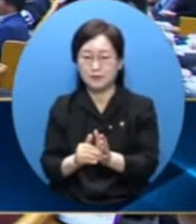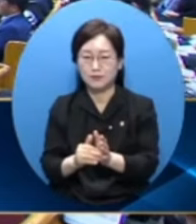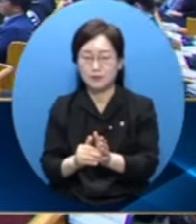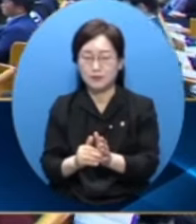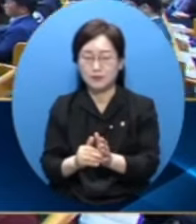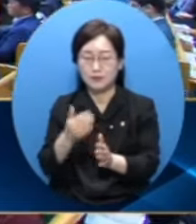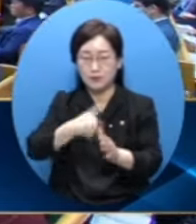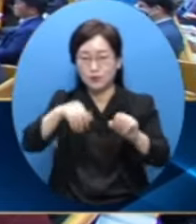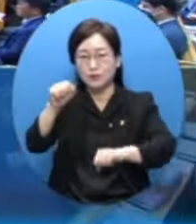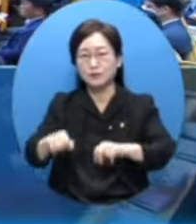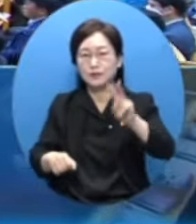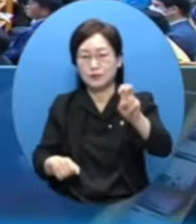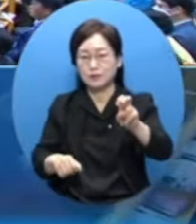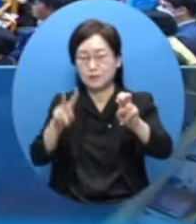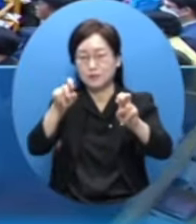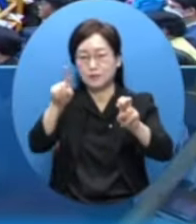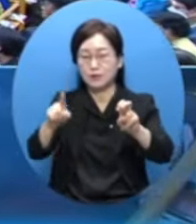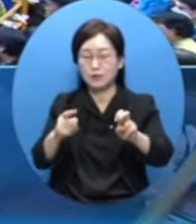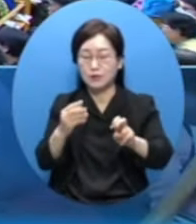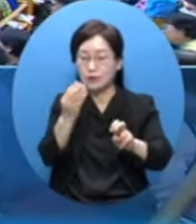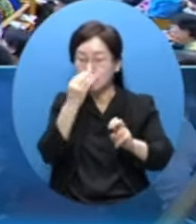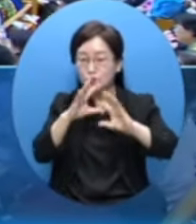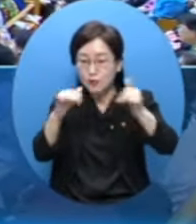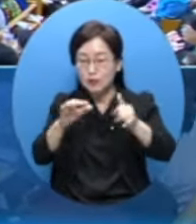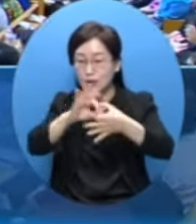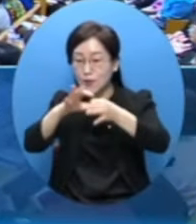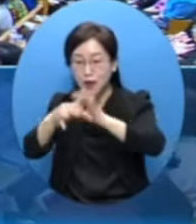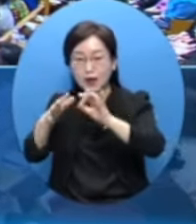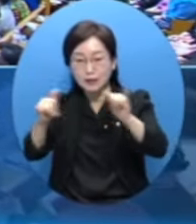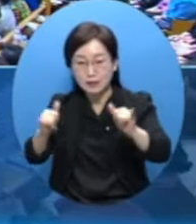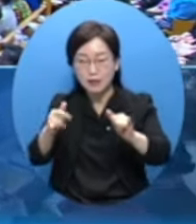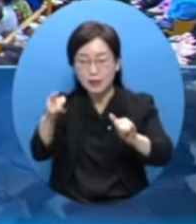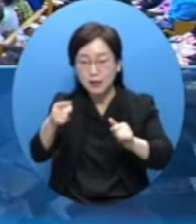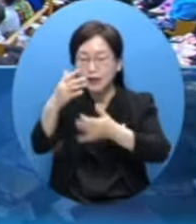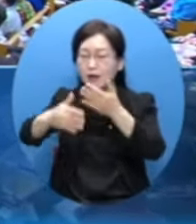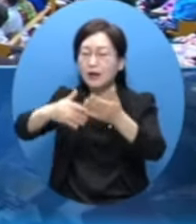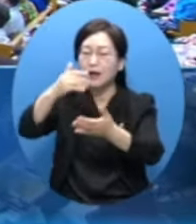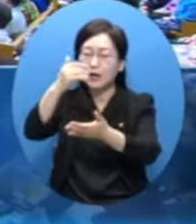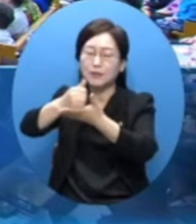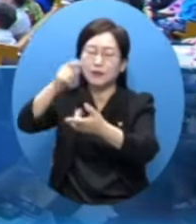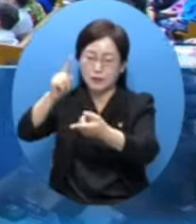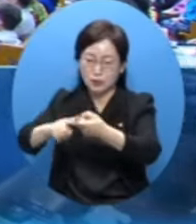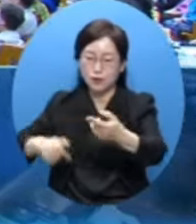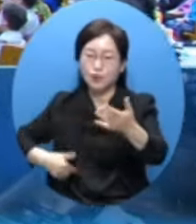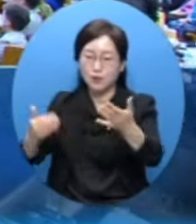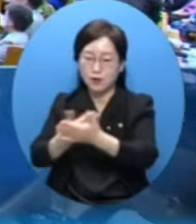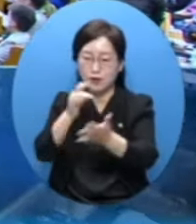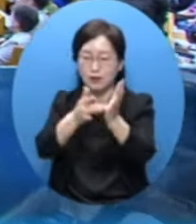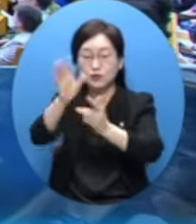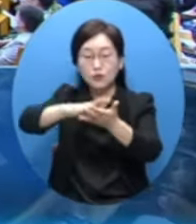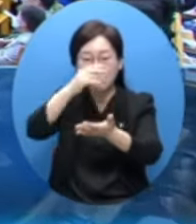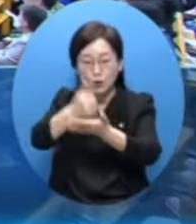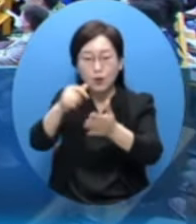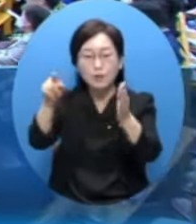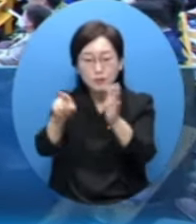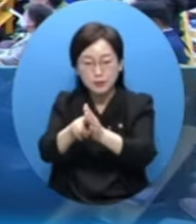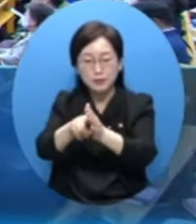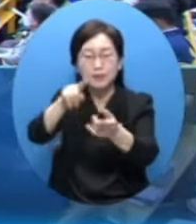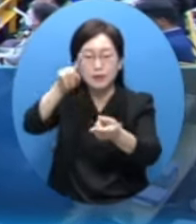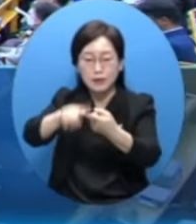사도행전 20장 21절을 말씀합니다. 유대인과 헬렌들에게 하나님께 대한 회개와 우리 주 예수 그리스도께 대한 믿음을 증언한